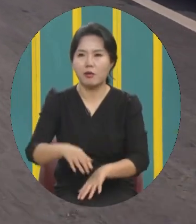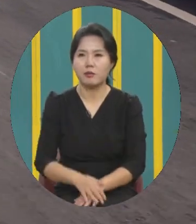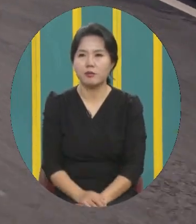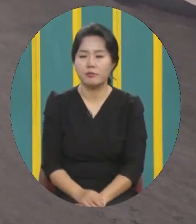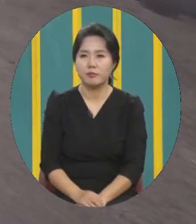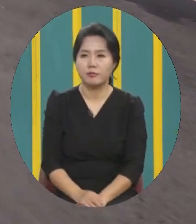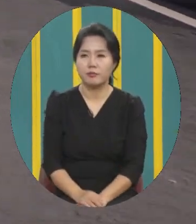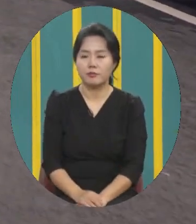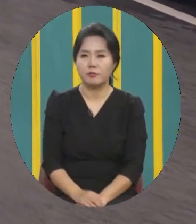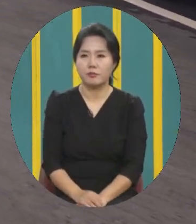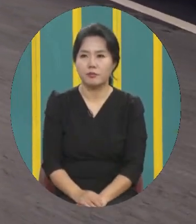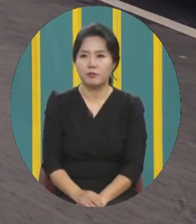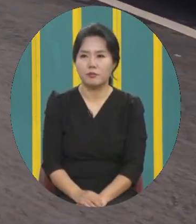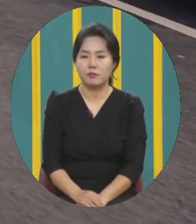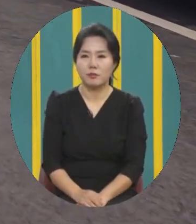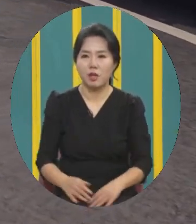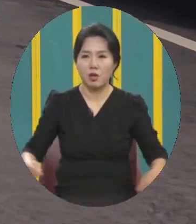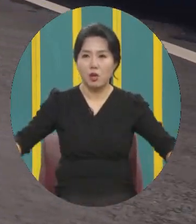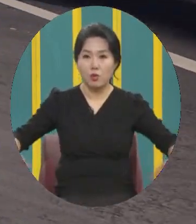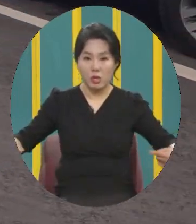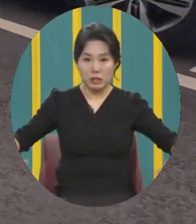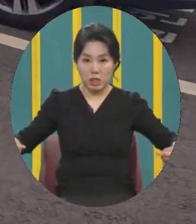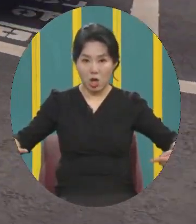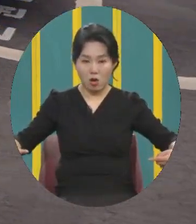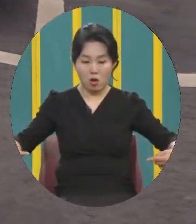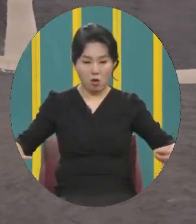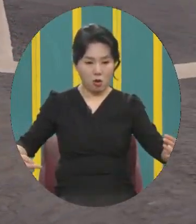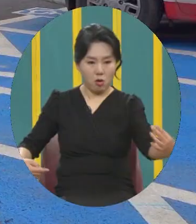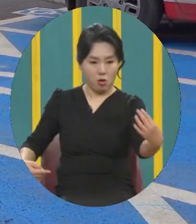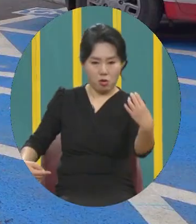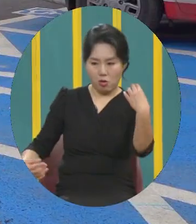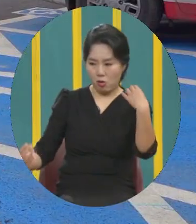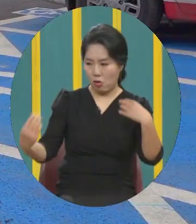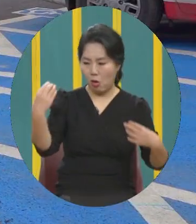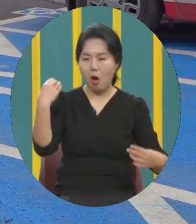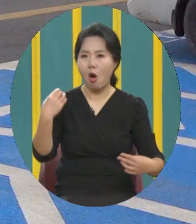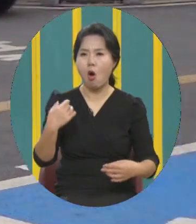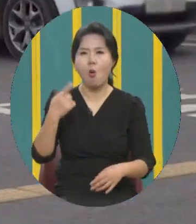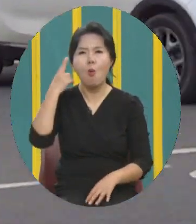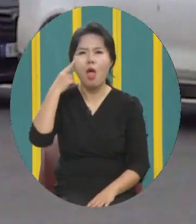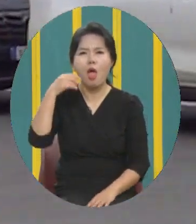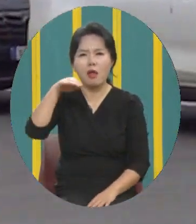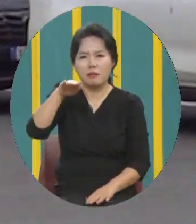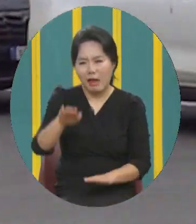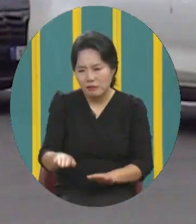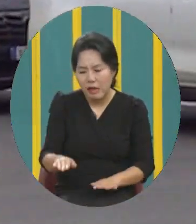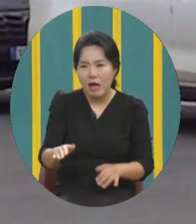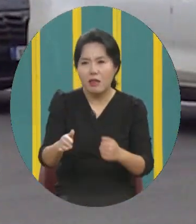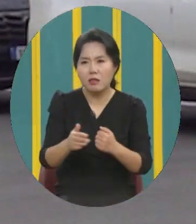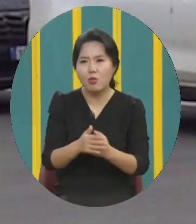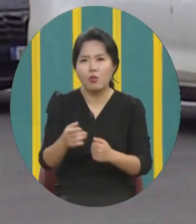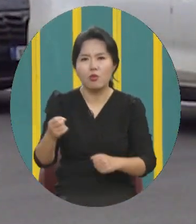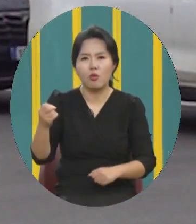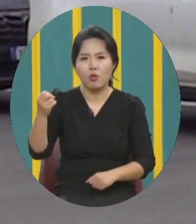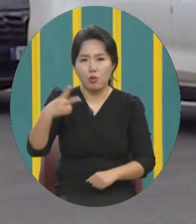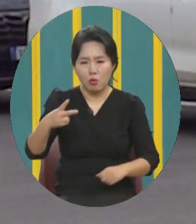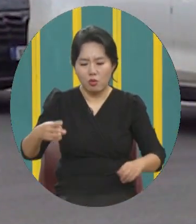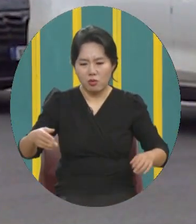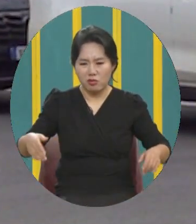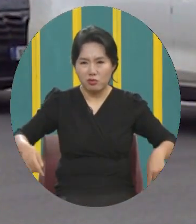휠체어를 타고 자동차를 피하는 건 쉬운 일이 아닙니다. 시야가 낮은 데다 움직임이 느리기